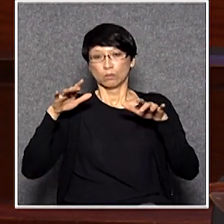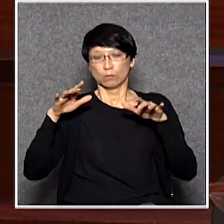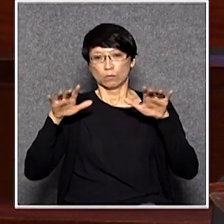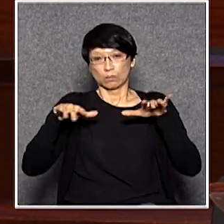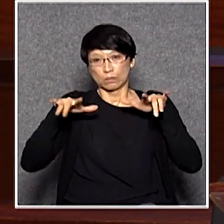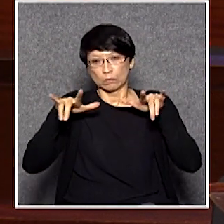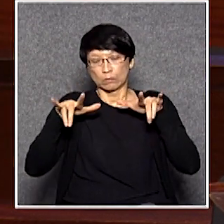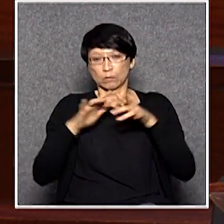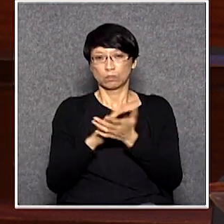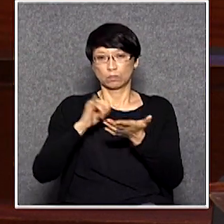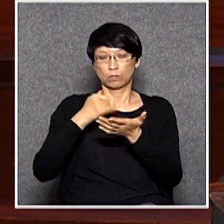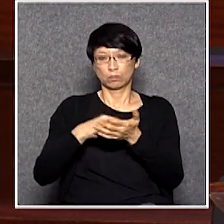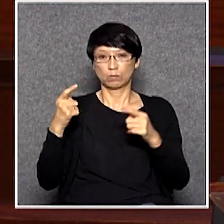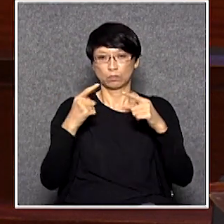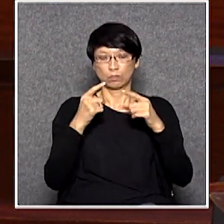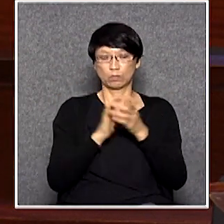納稅人的